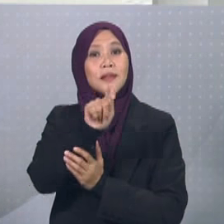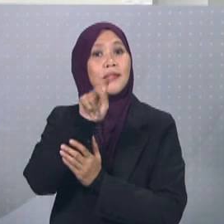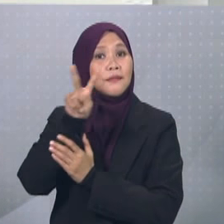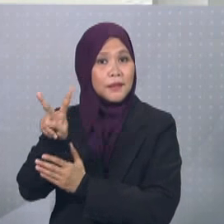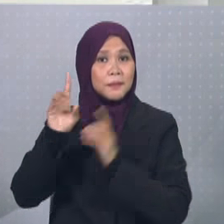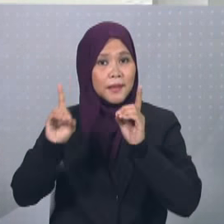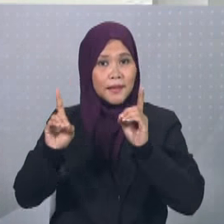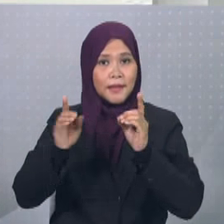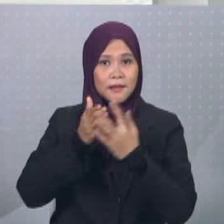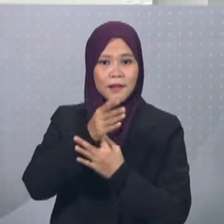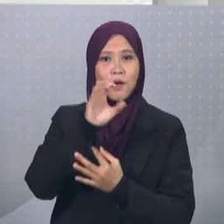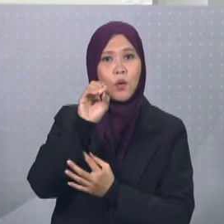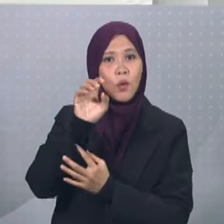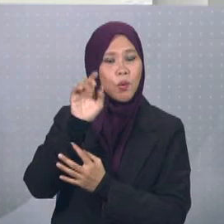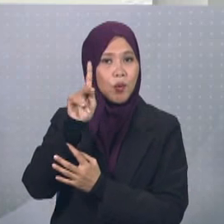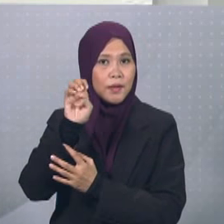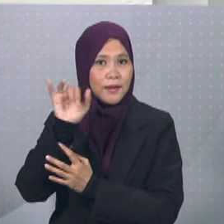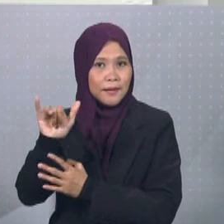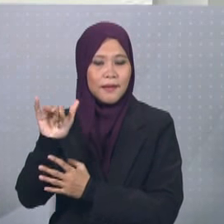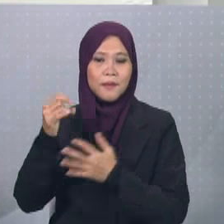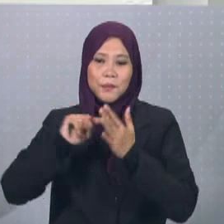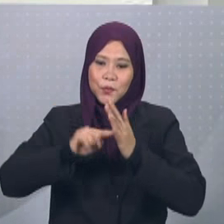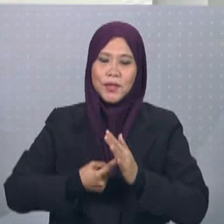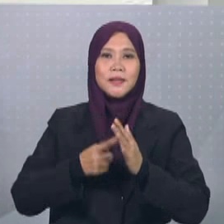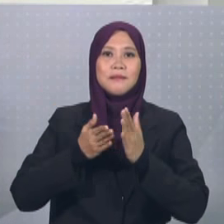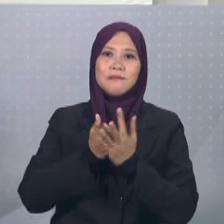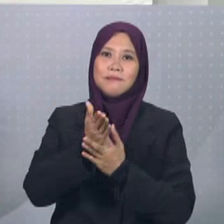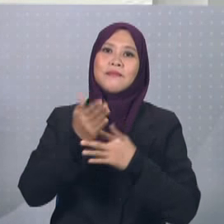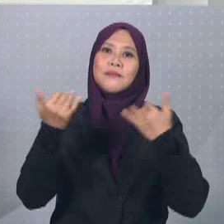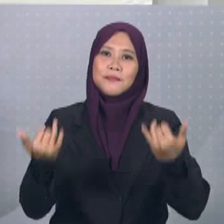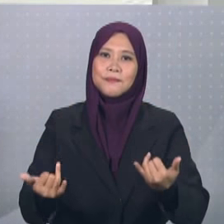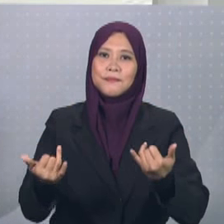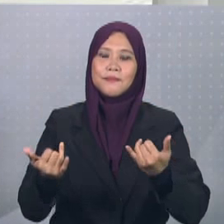menerusi saluran TV OK yang mula bersiaran hari ini.